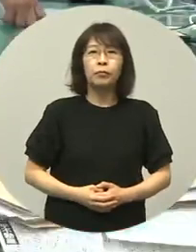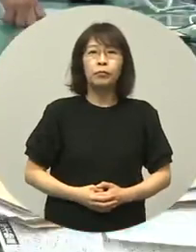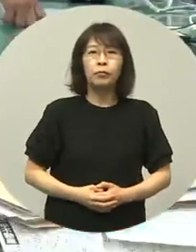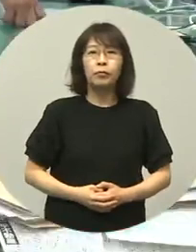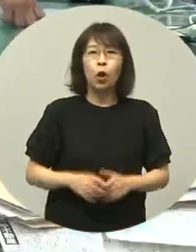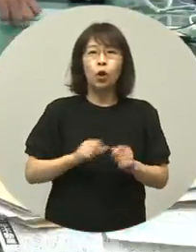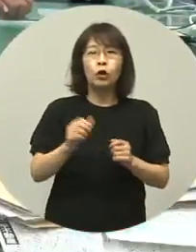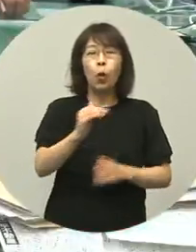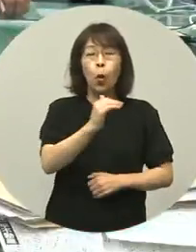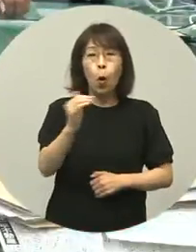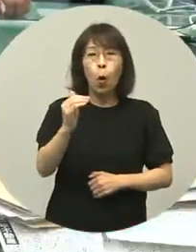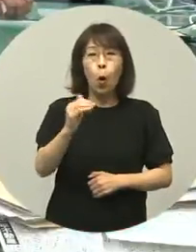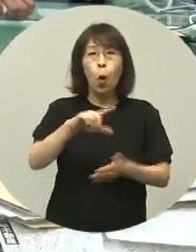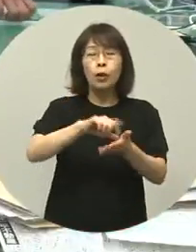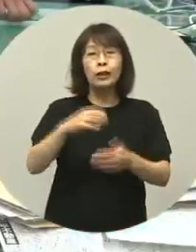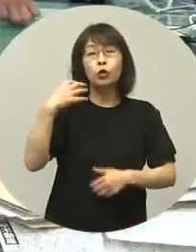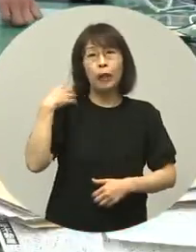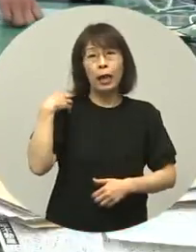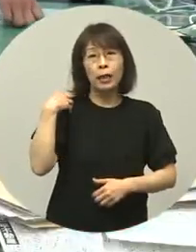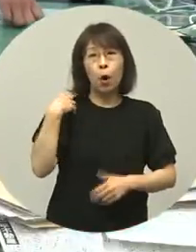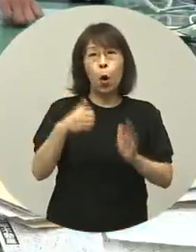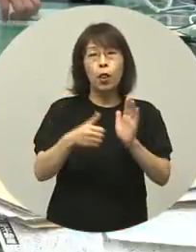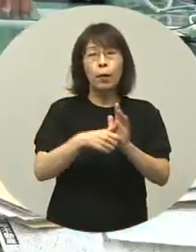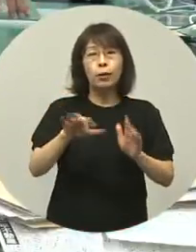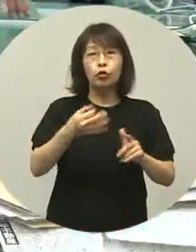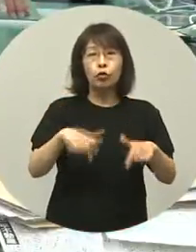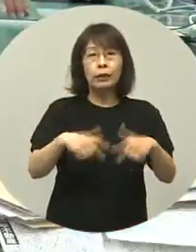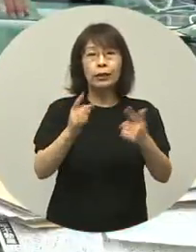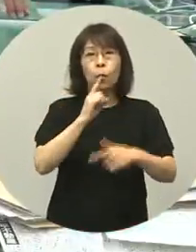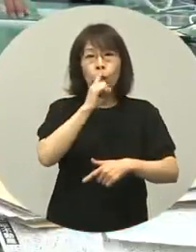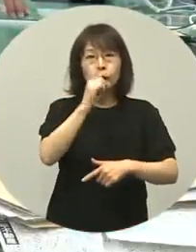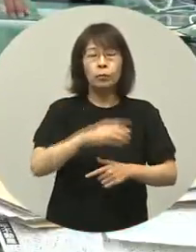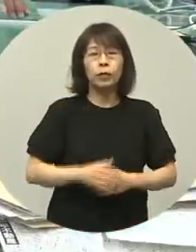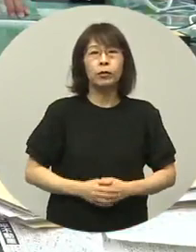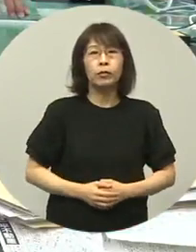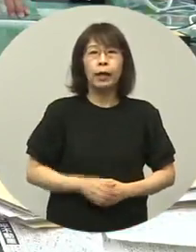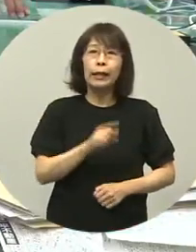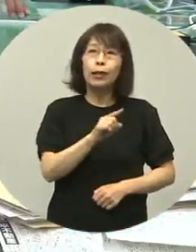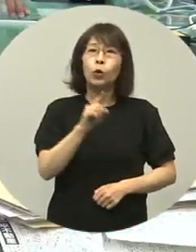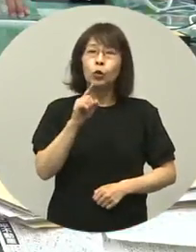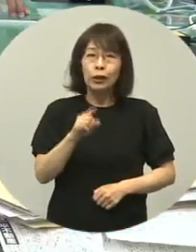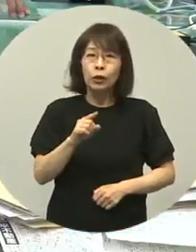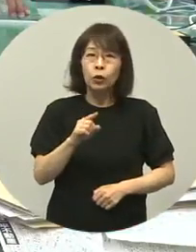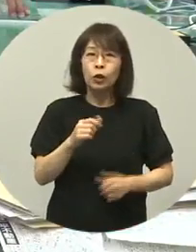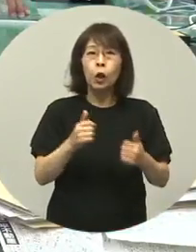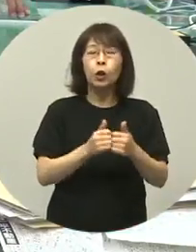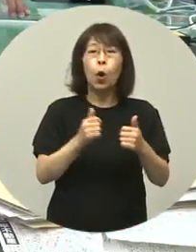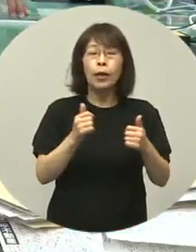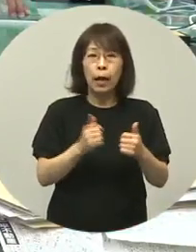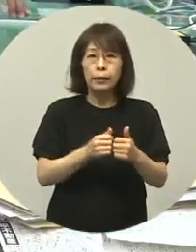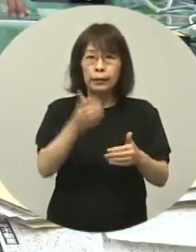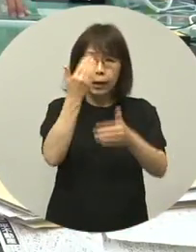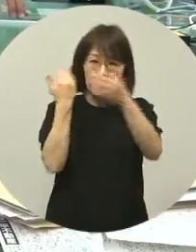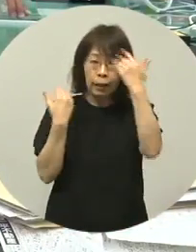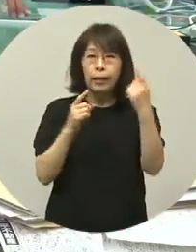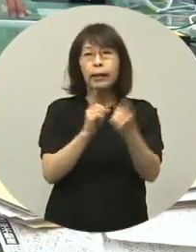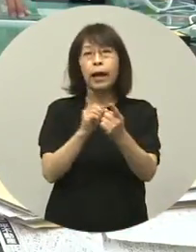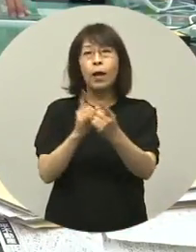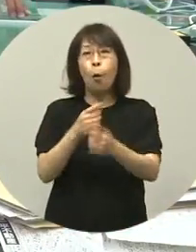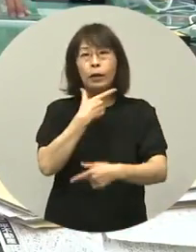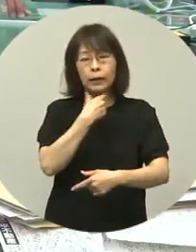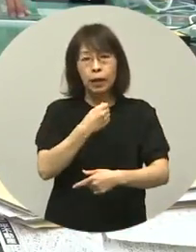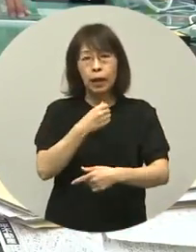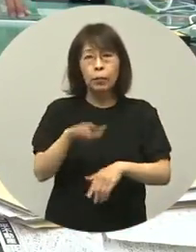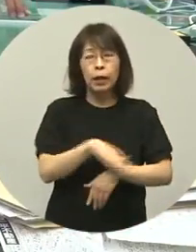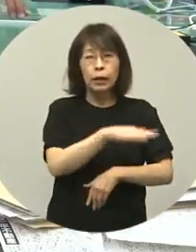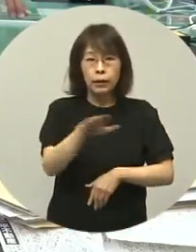長後地区を担当させていただいております鈴木寛と申します。一つ一つのご相談に丁寧にお答えしていきたいと思います。皆さ